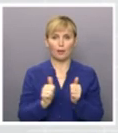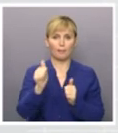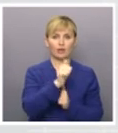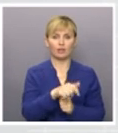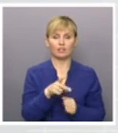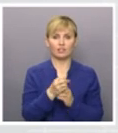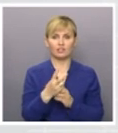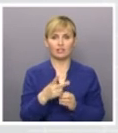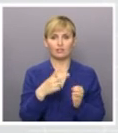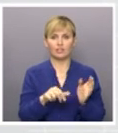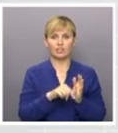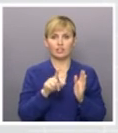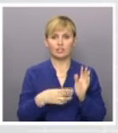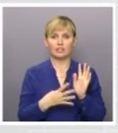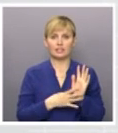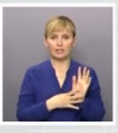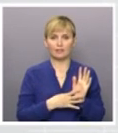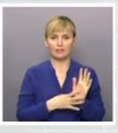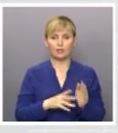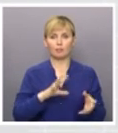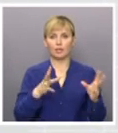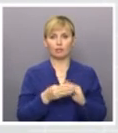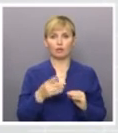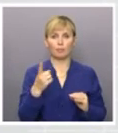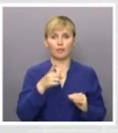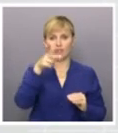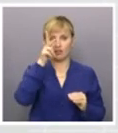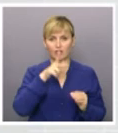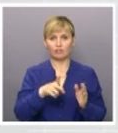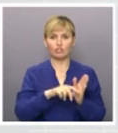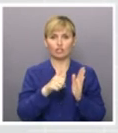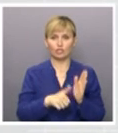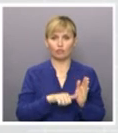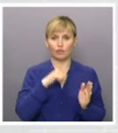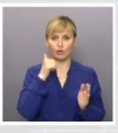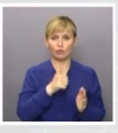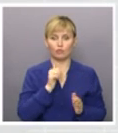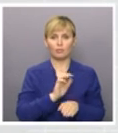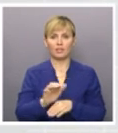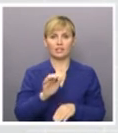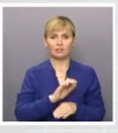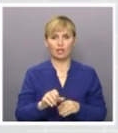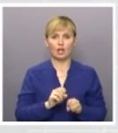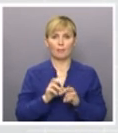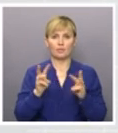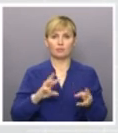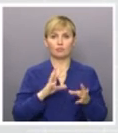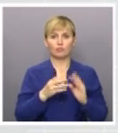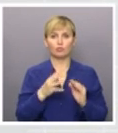2012 на 26,9%. По итогам первого квартала 2016 года производители обеспечили